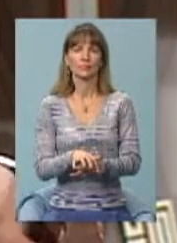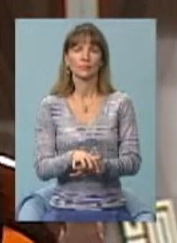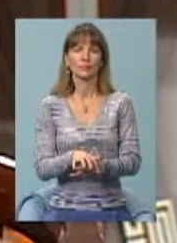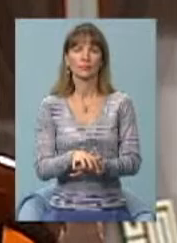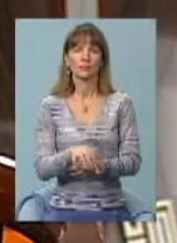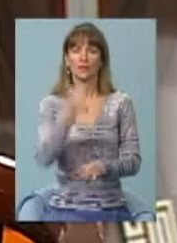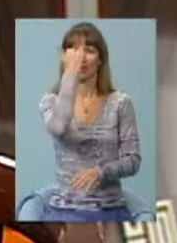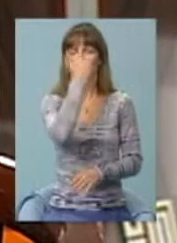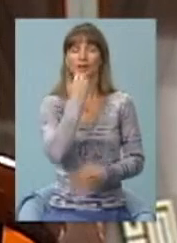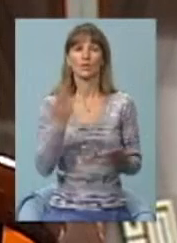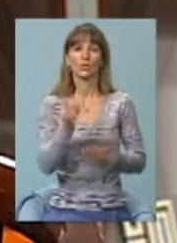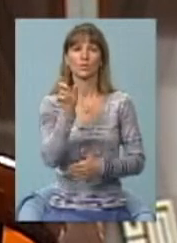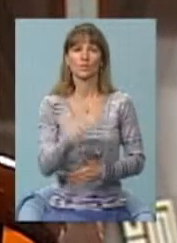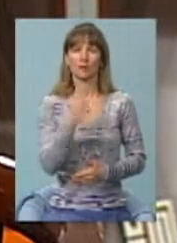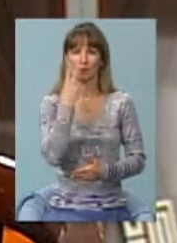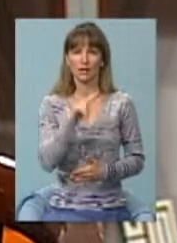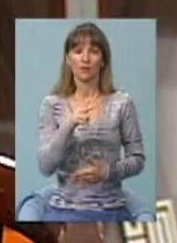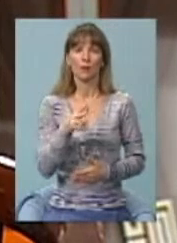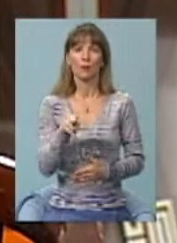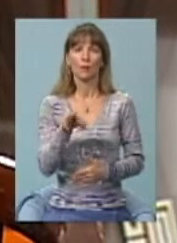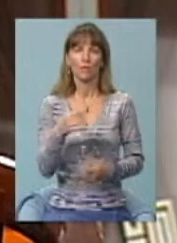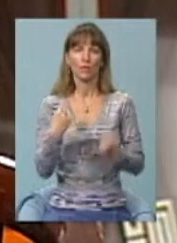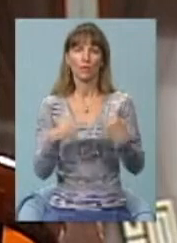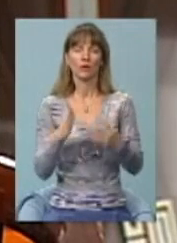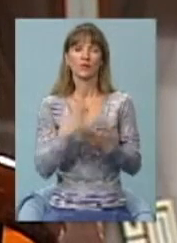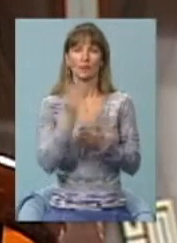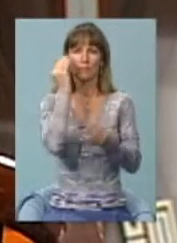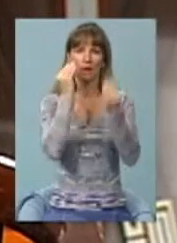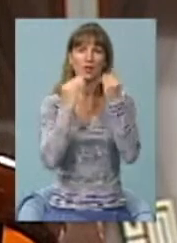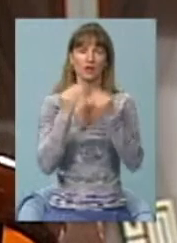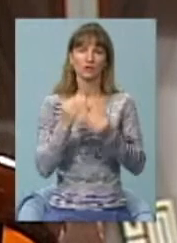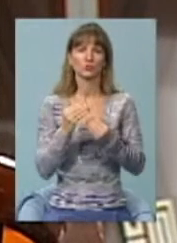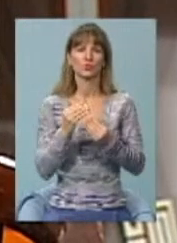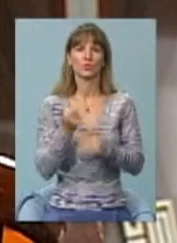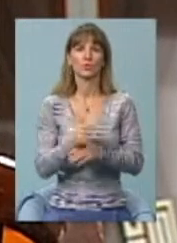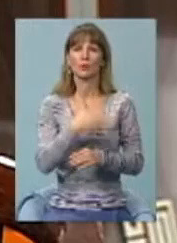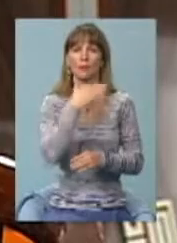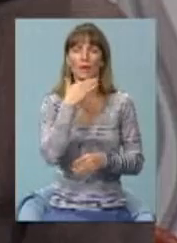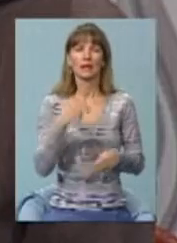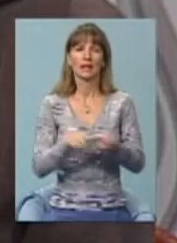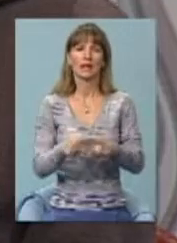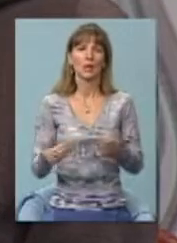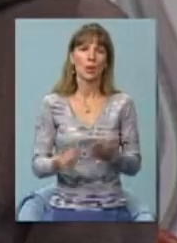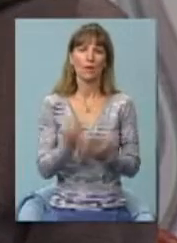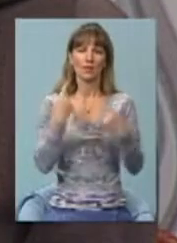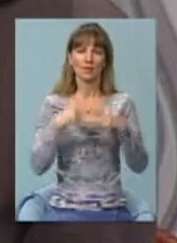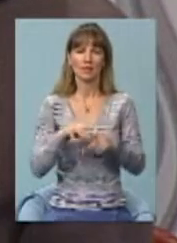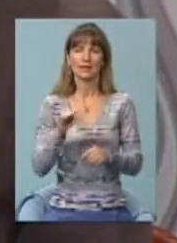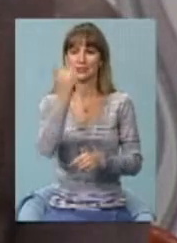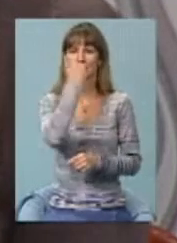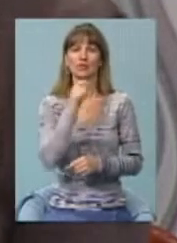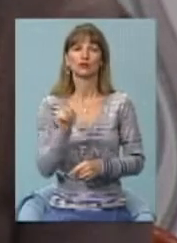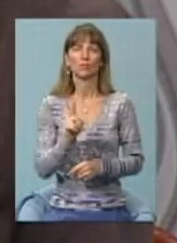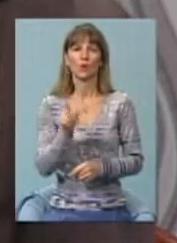Завдяки якому людина виглядає вже зовсім по-іншому, є макіяж, це вже... Дуже багато таких нових технологій, так, ти... і завдяки чому